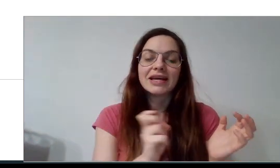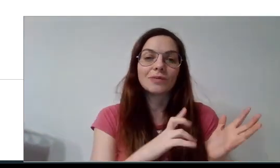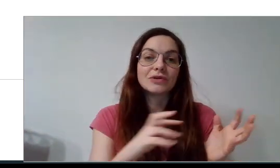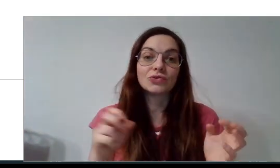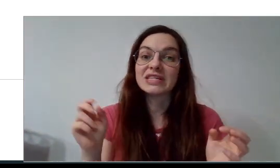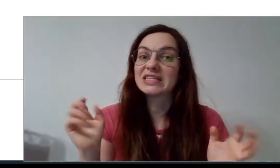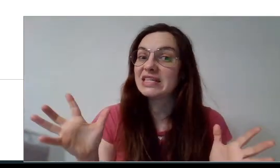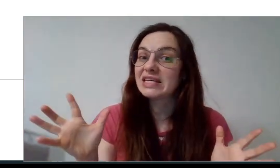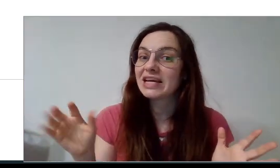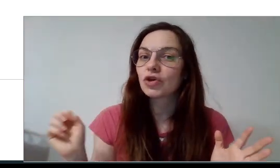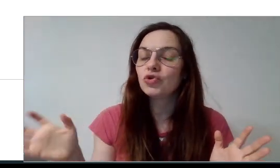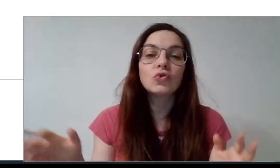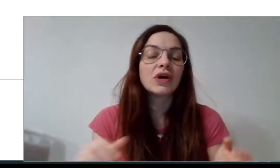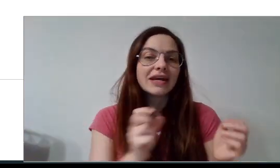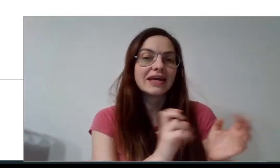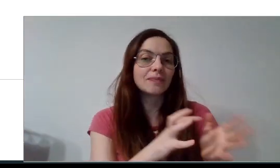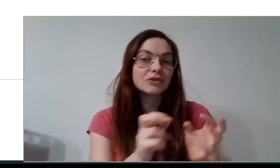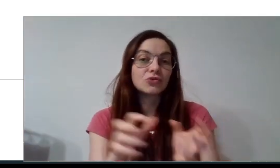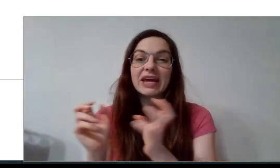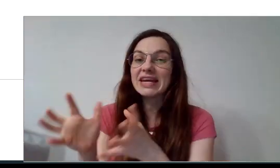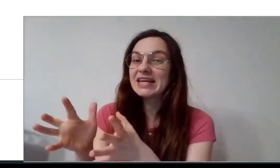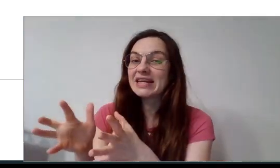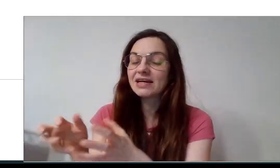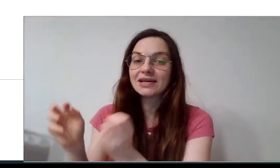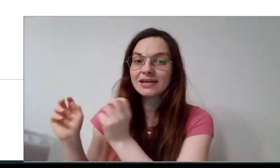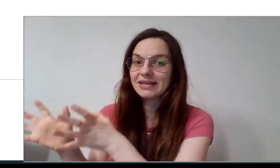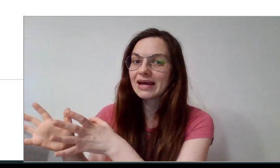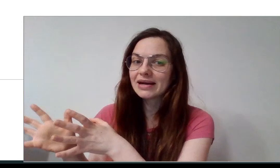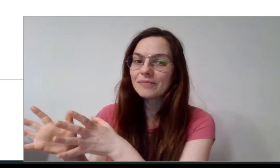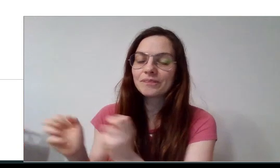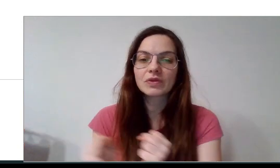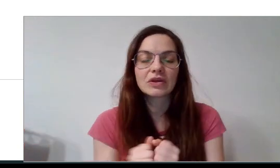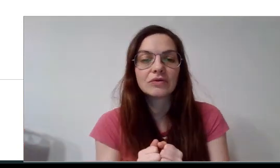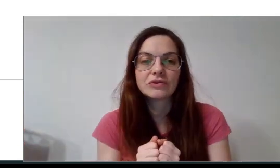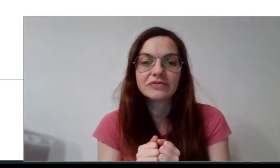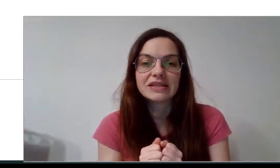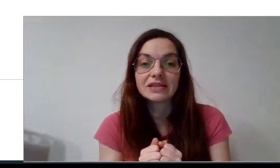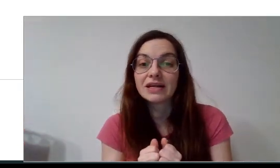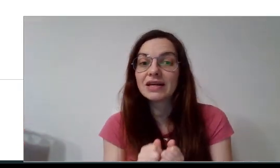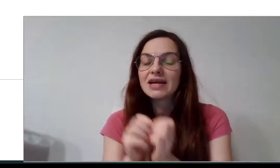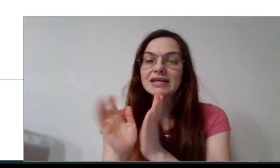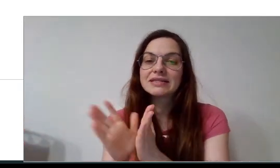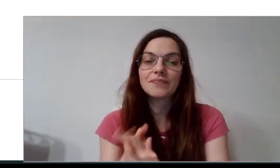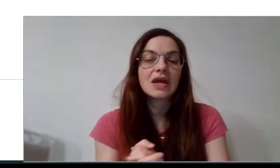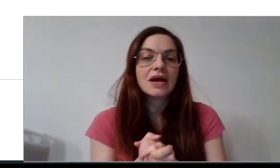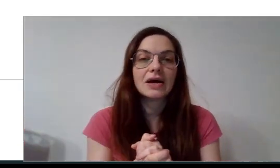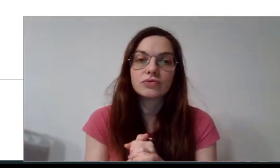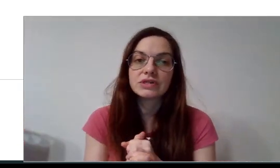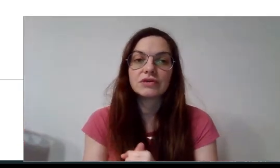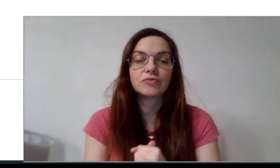dich, ich besuche sie, nju, ich besuche in, njega. Zovajte, dakle,